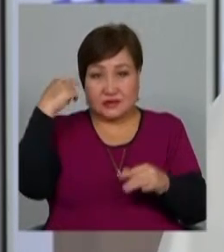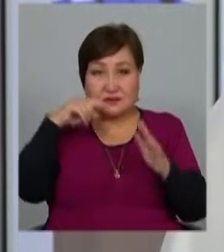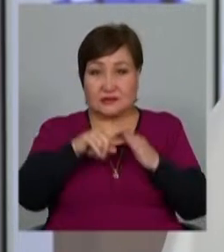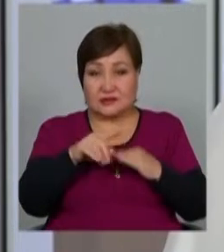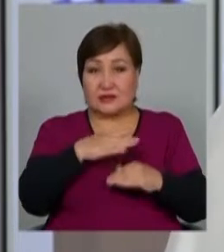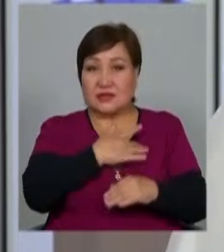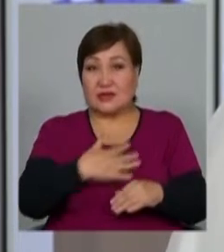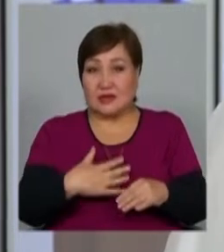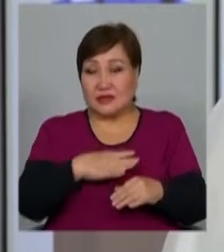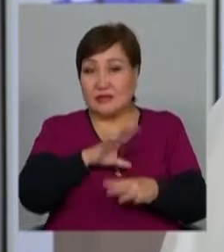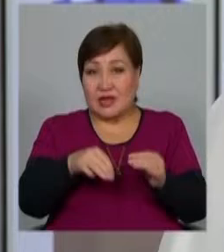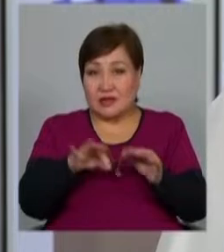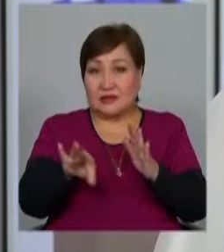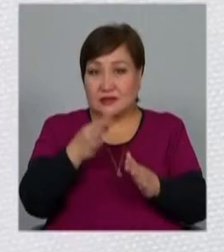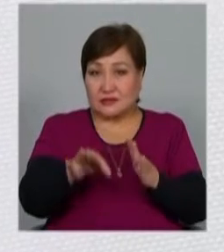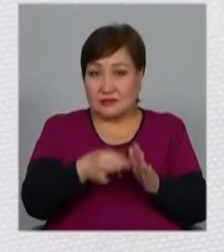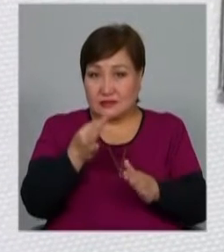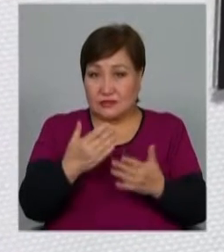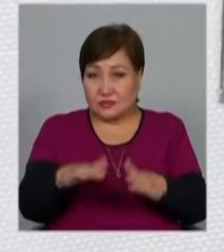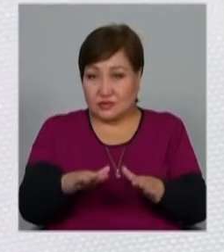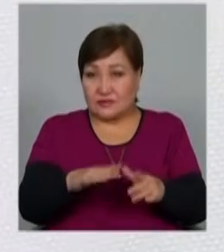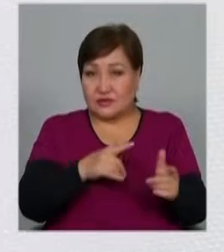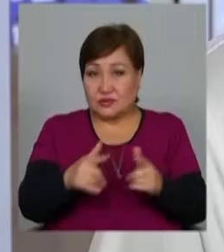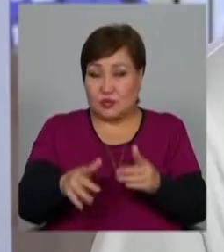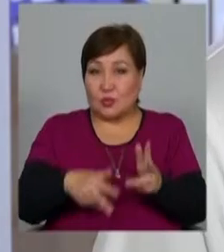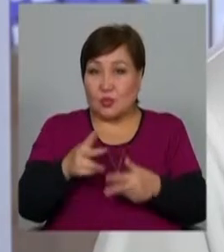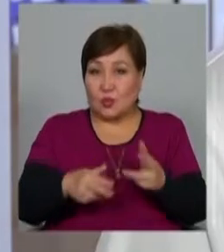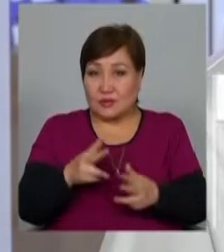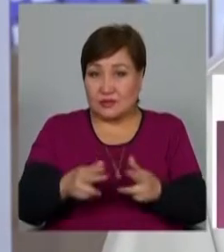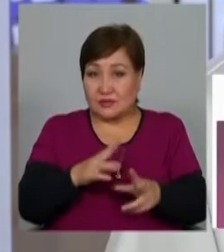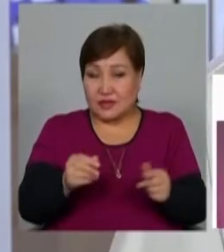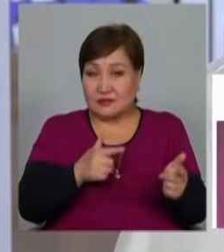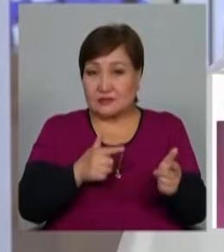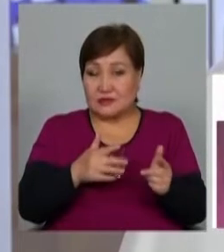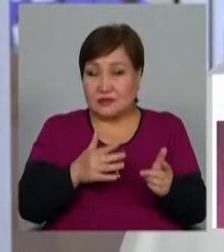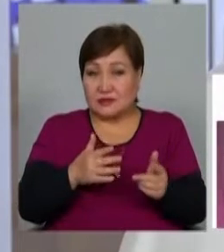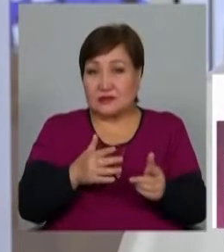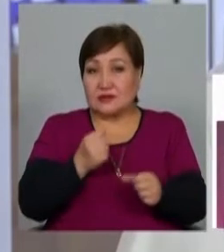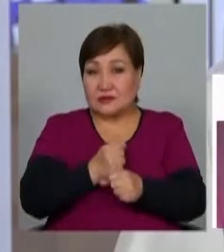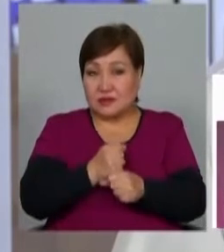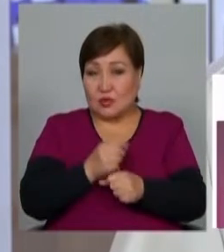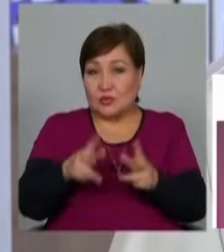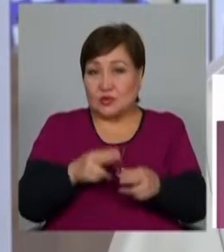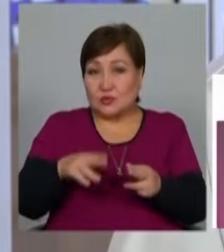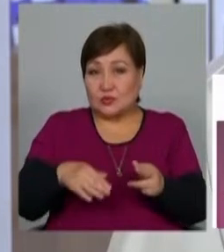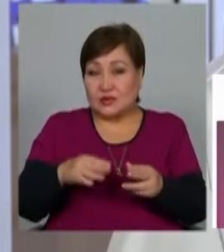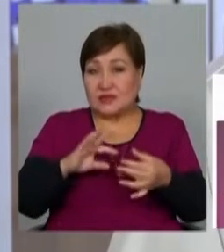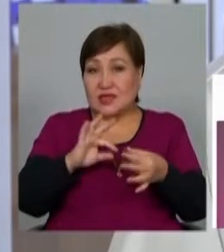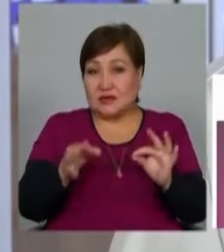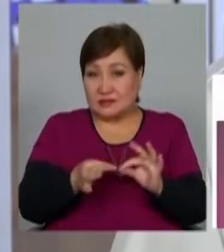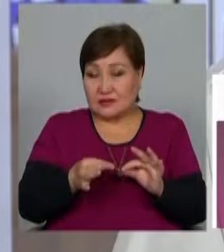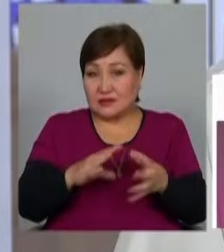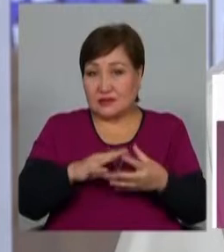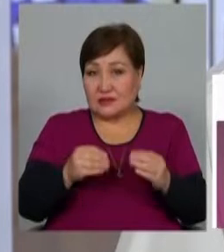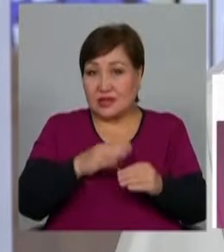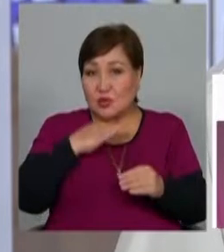тігілді. Барлық жасалынды оталар. Отадан кейінгі қойылған диагноз көптеген дененің жаңа